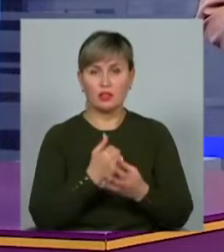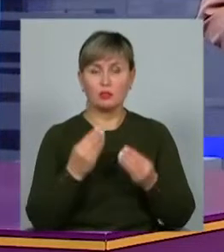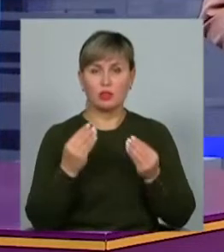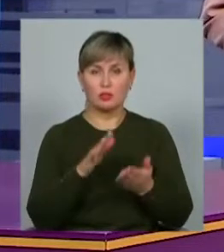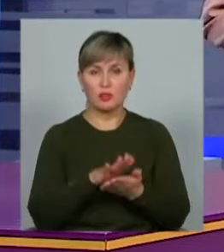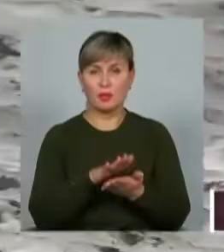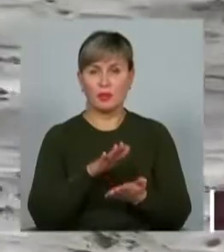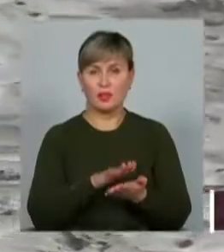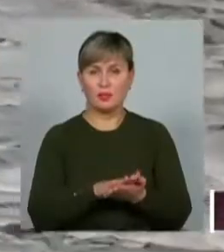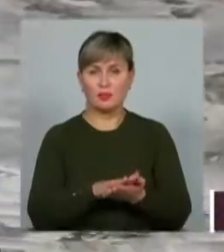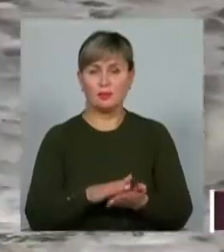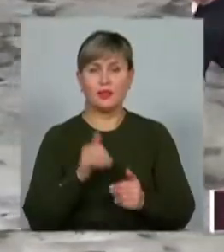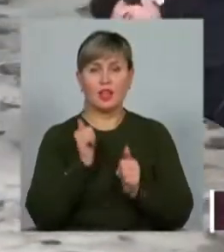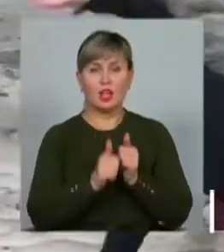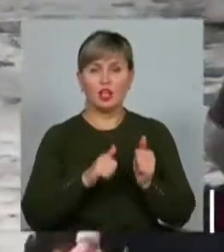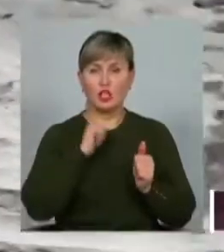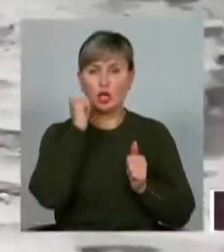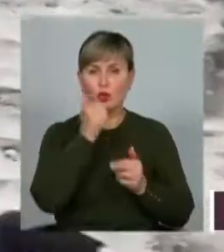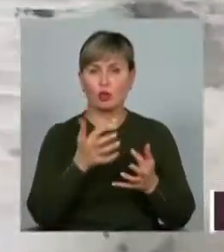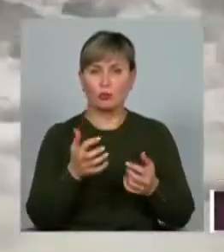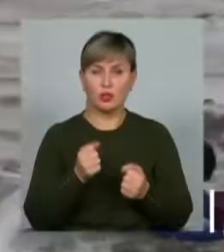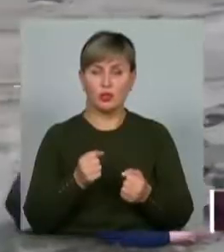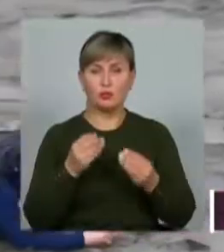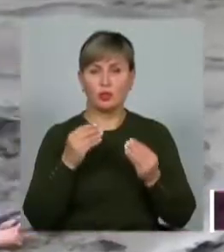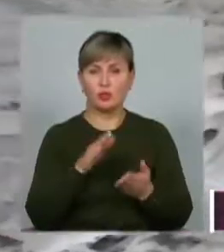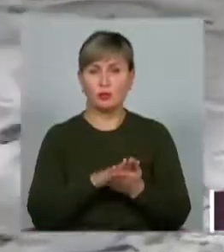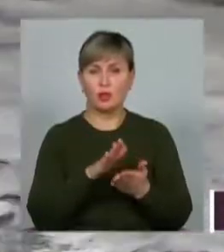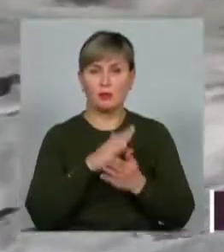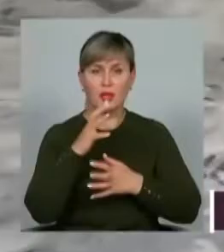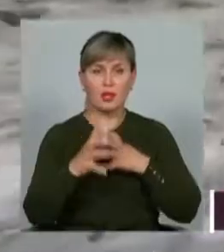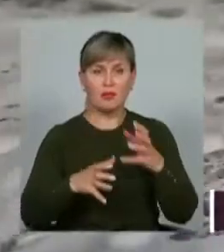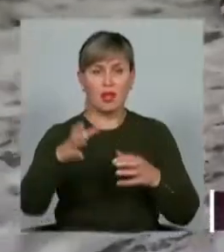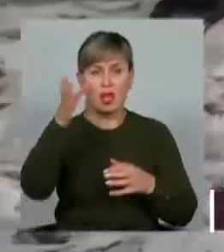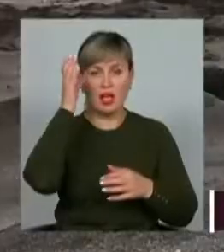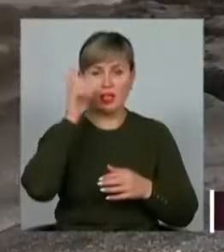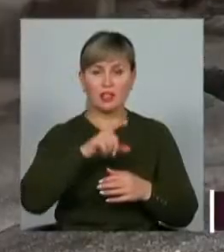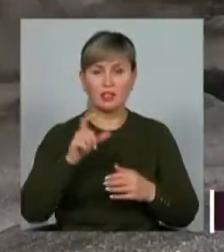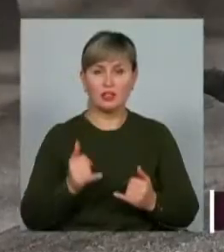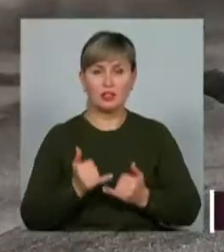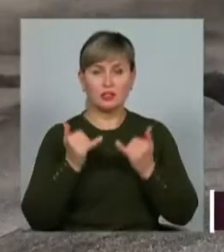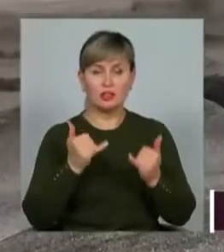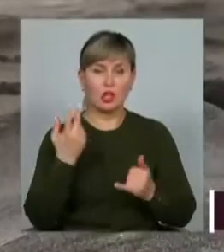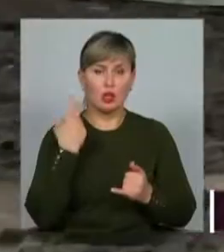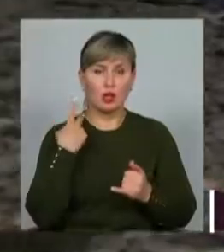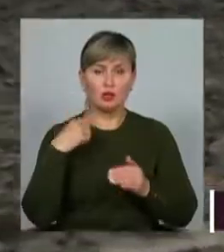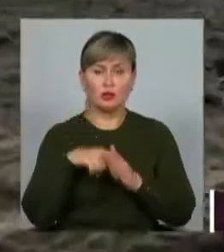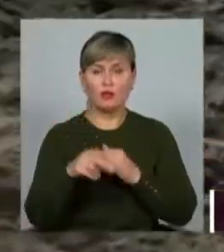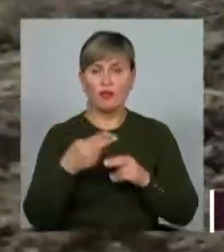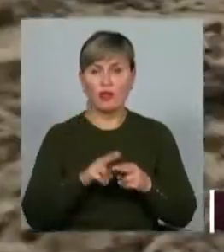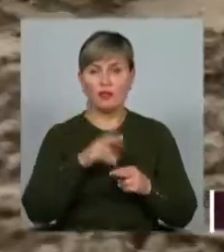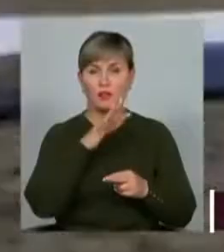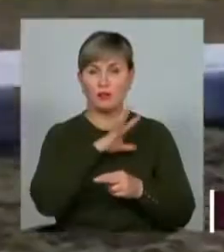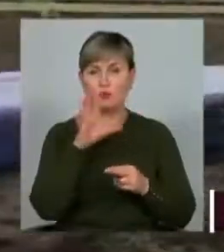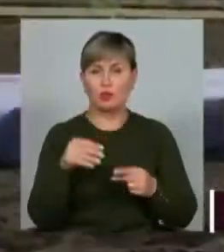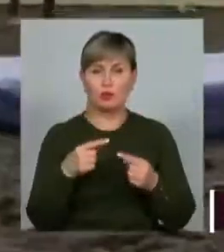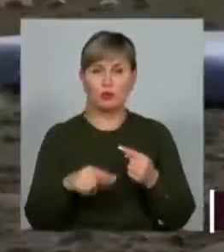премии. Каждый год обладатели престижной премии Мировой академии каскадеров чествовали в Лос-Анджелесе. В этот раз все